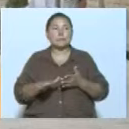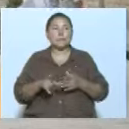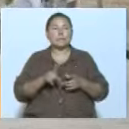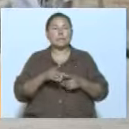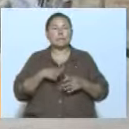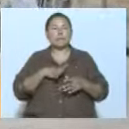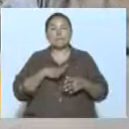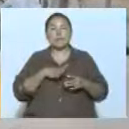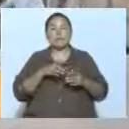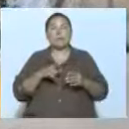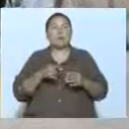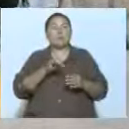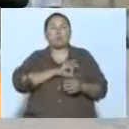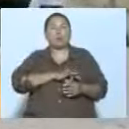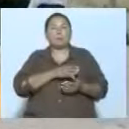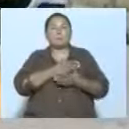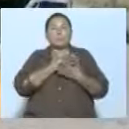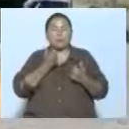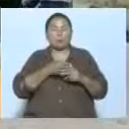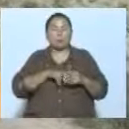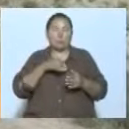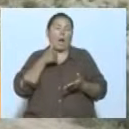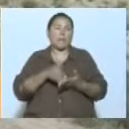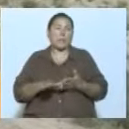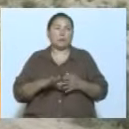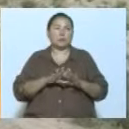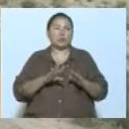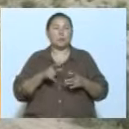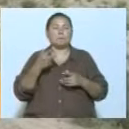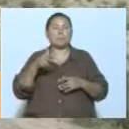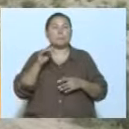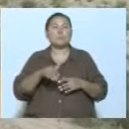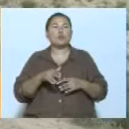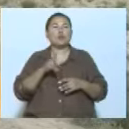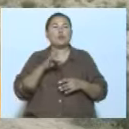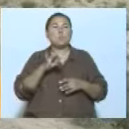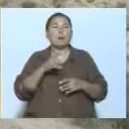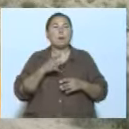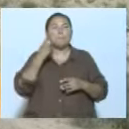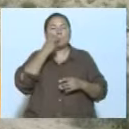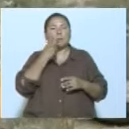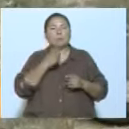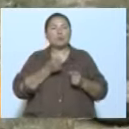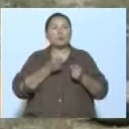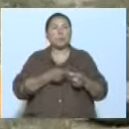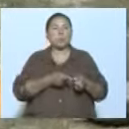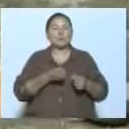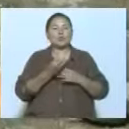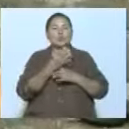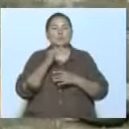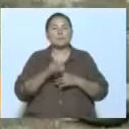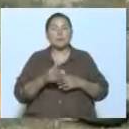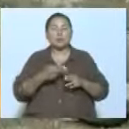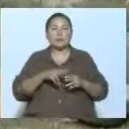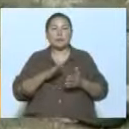из-за низкой окупаемости проекта. Ежемесячно сюда привозят порядка 30 тысяч кубометров отходов. Из них около 14